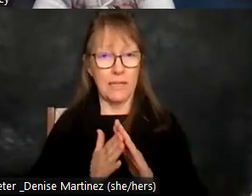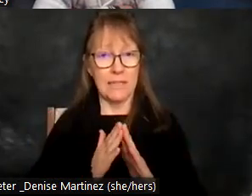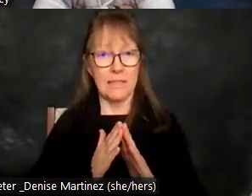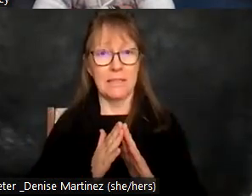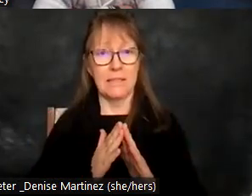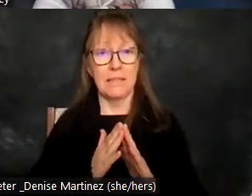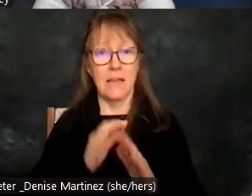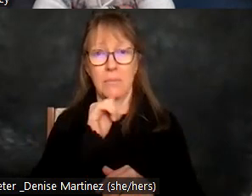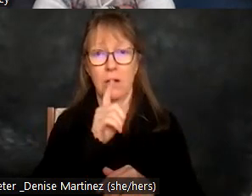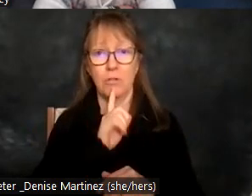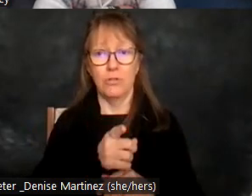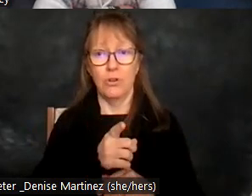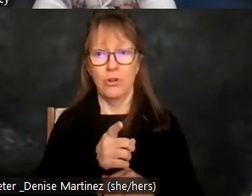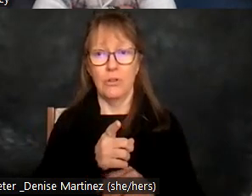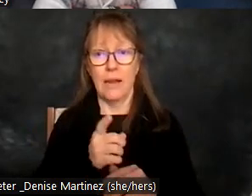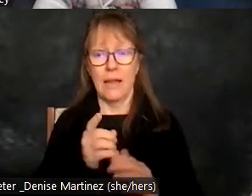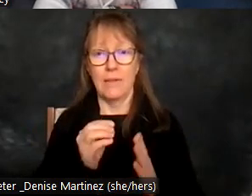que moi capturer